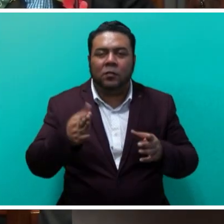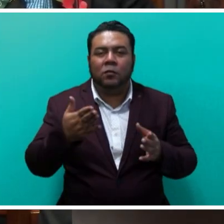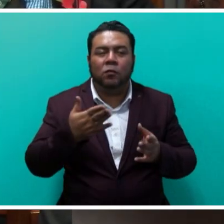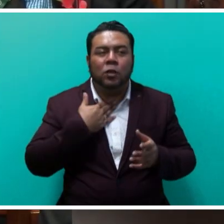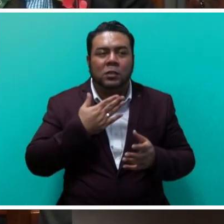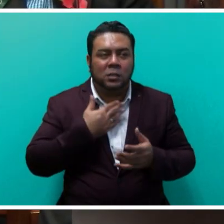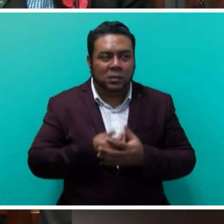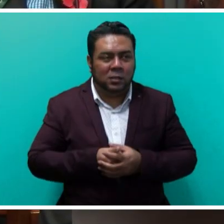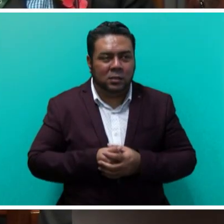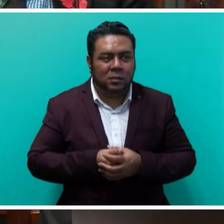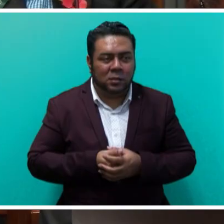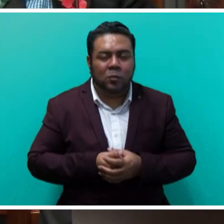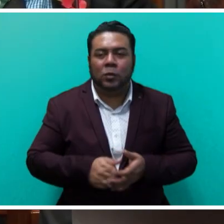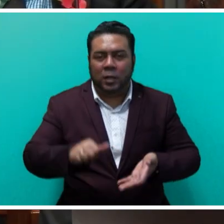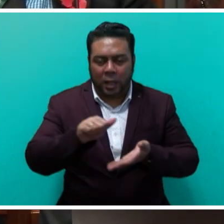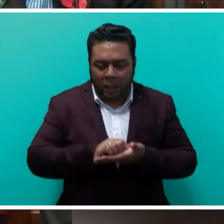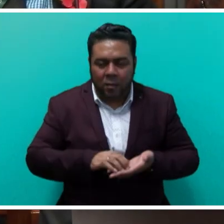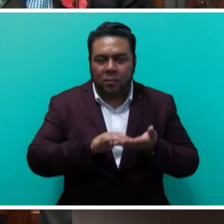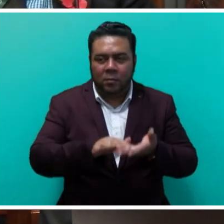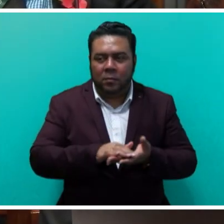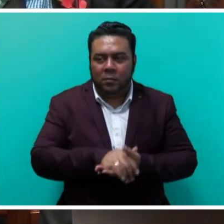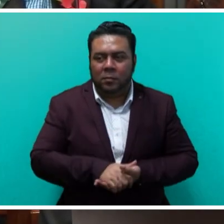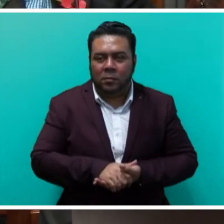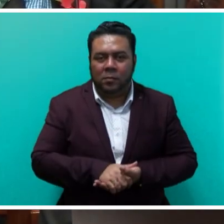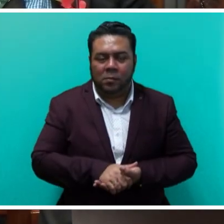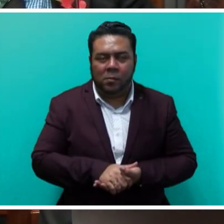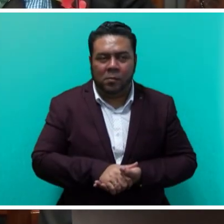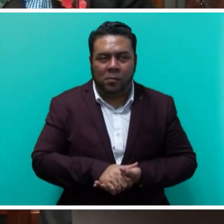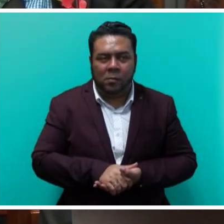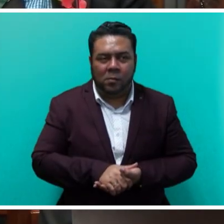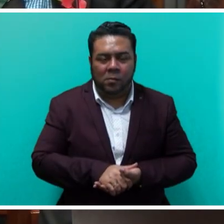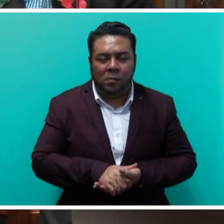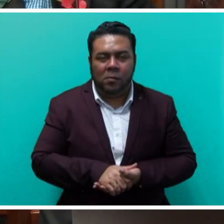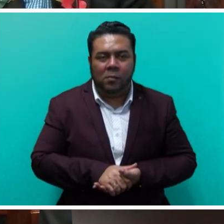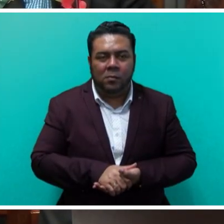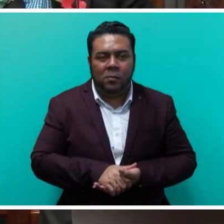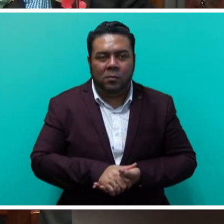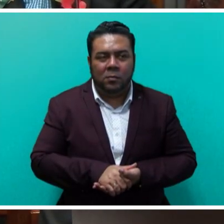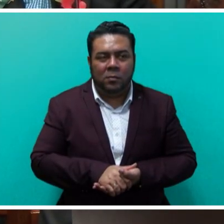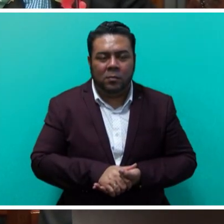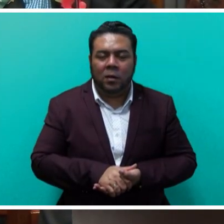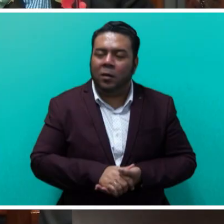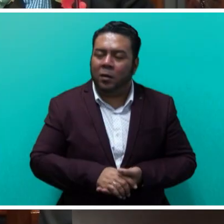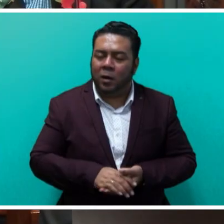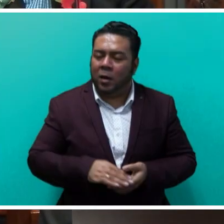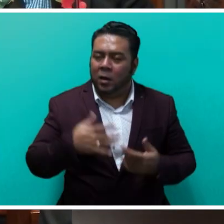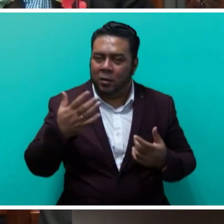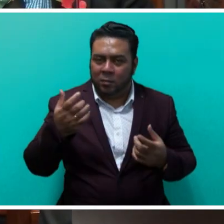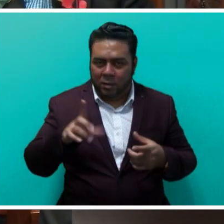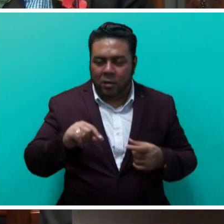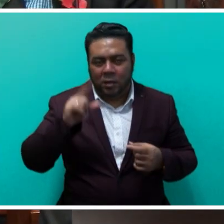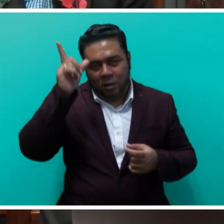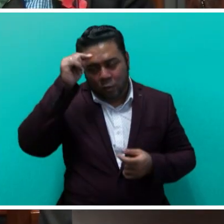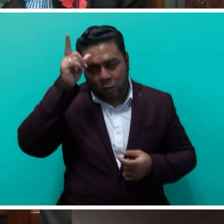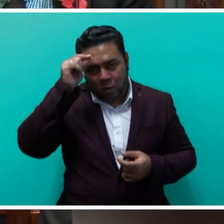bukea talenga na kena marurui. Sa mai varautaki o te talenga, na tambadagadaga i Taukei, na i Tuva